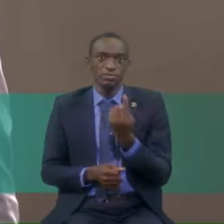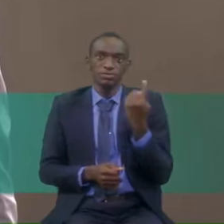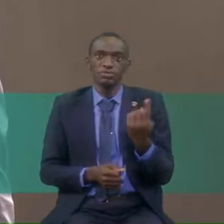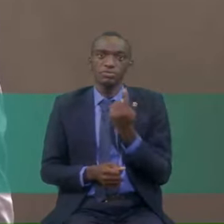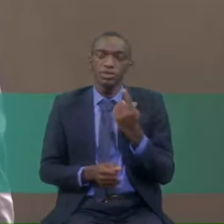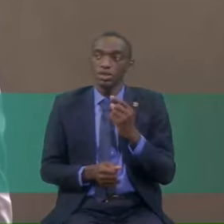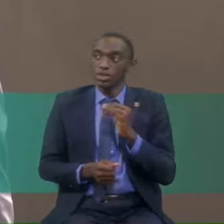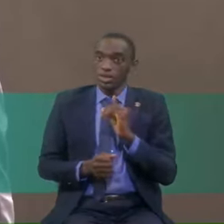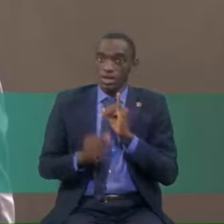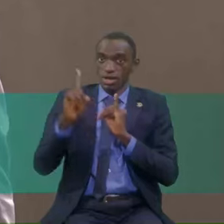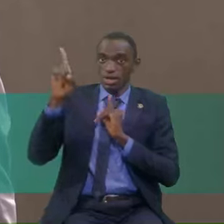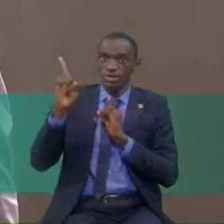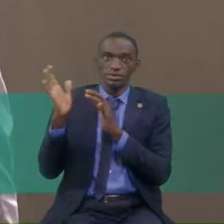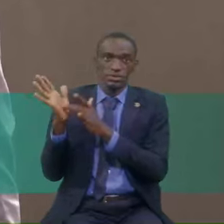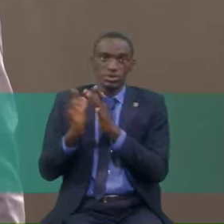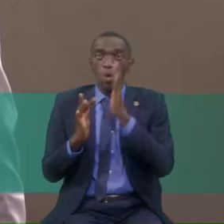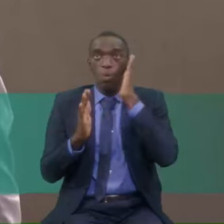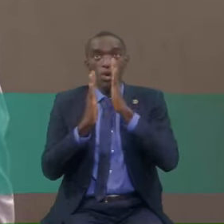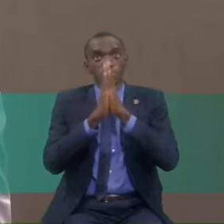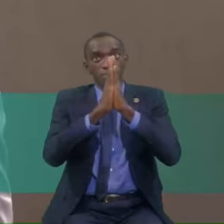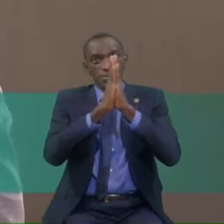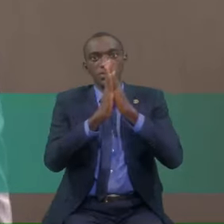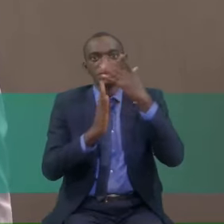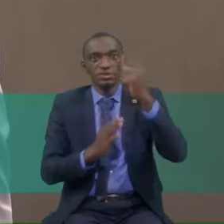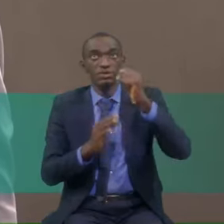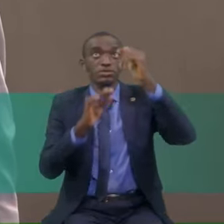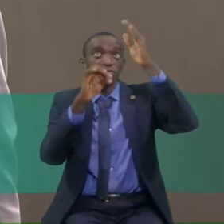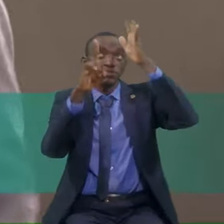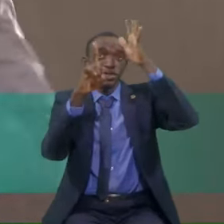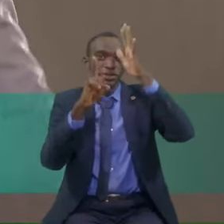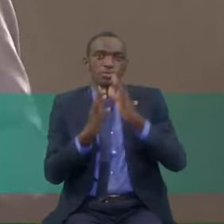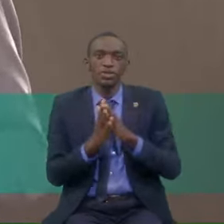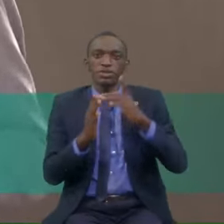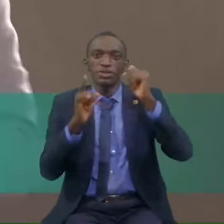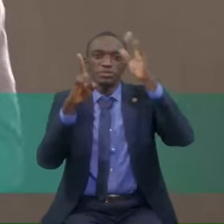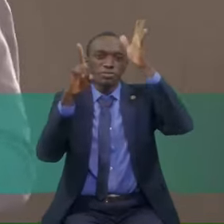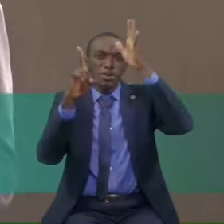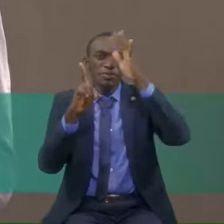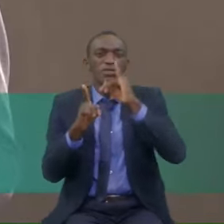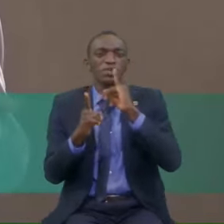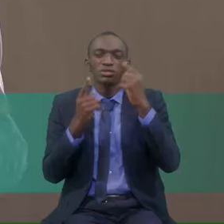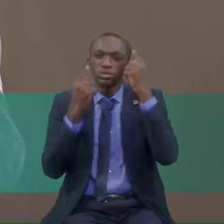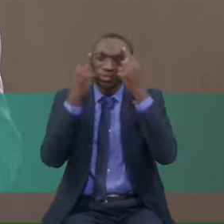Et moi je prierai le Père. Le Père n'est qu'un.